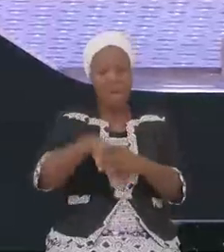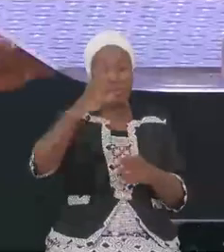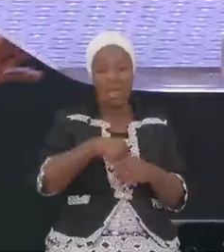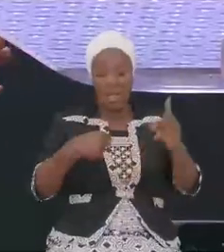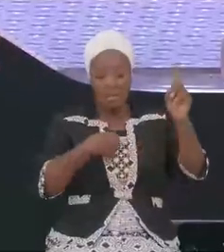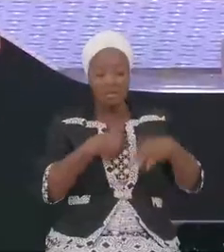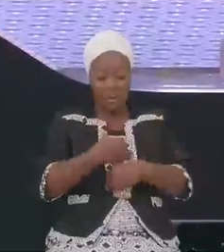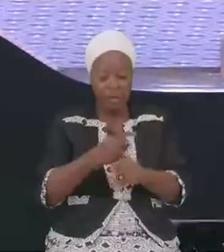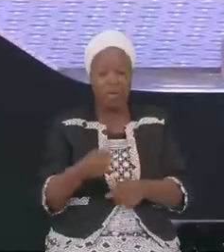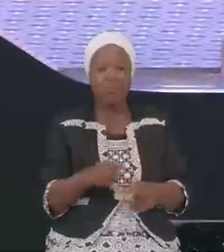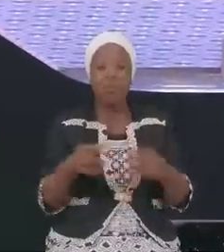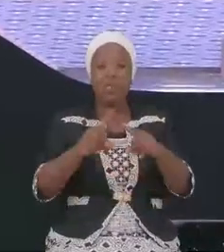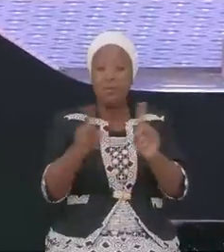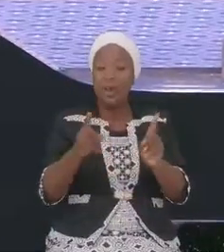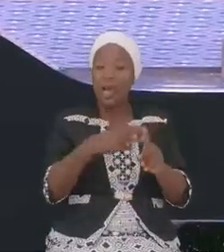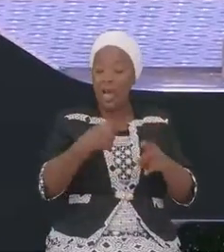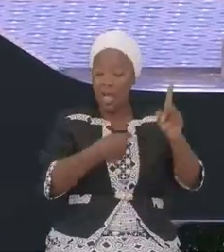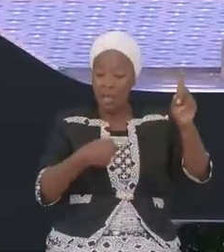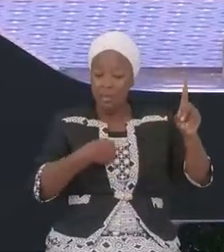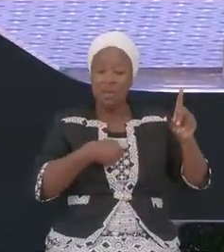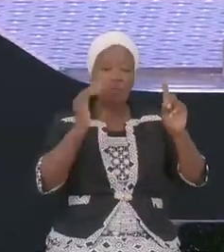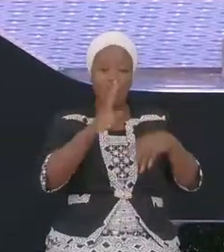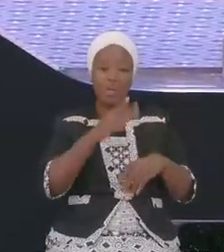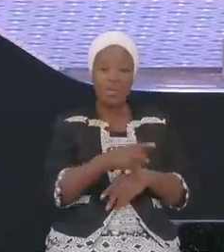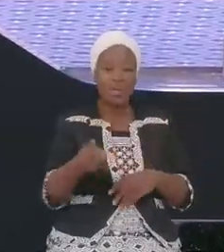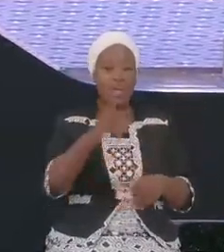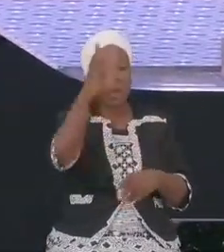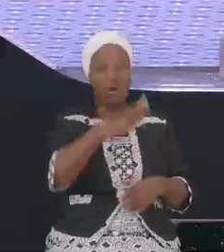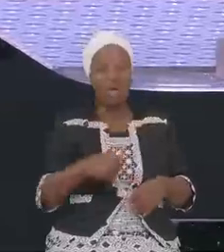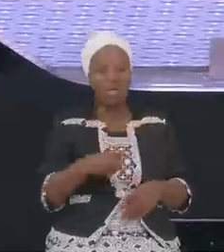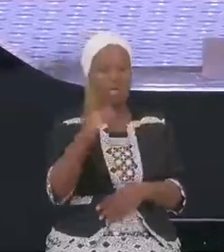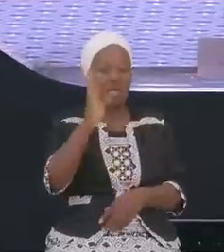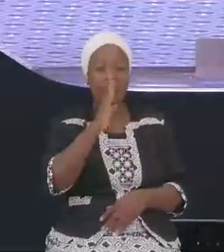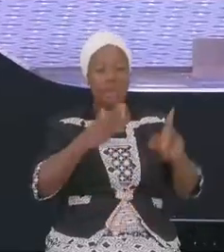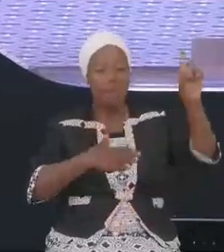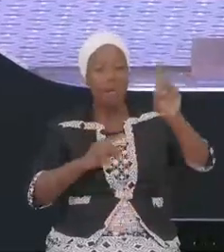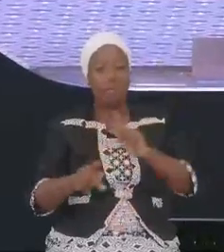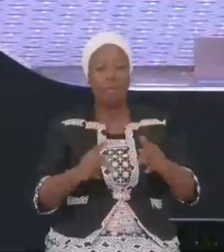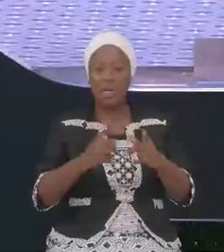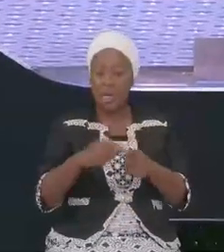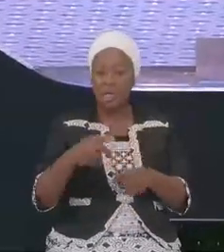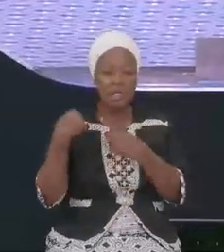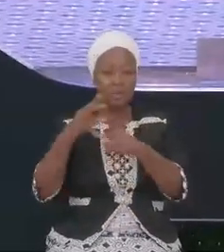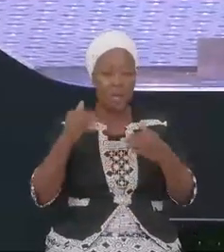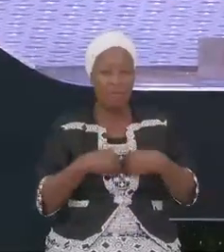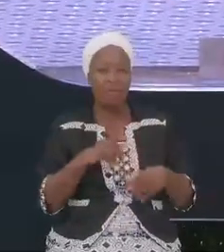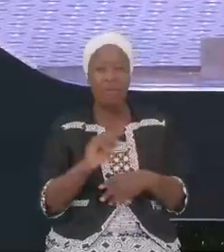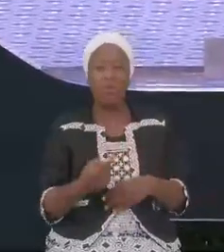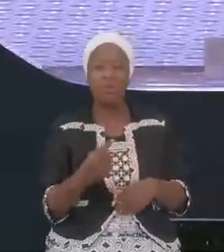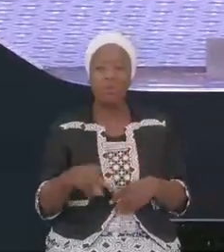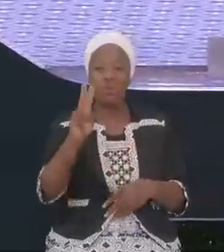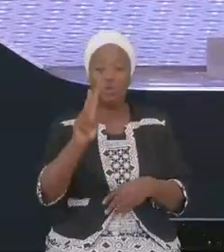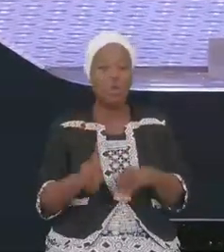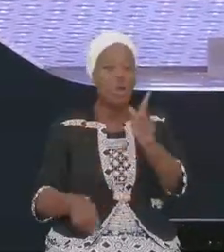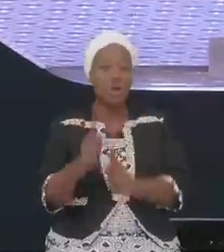Et je serai leur Dieu, ils seront mon peuple. Et puisqu'il y a deux catégories de personnes